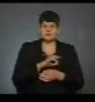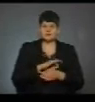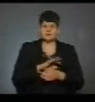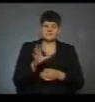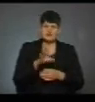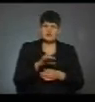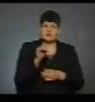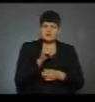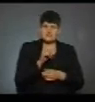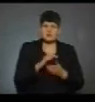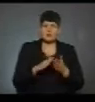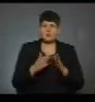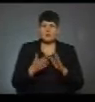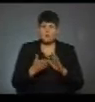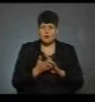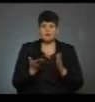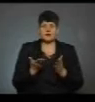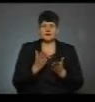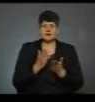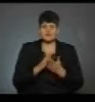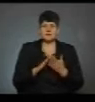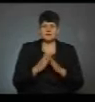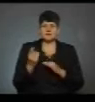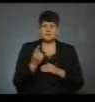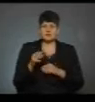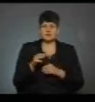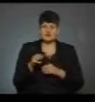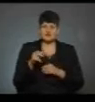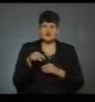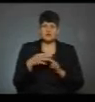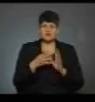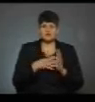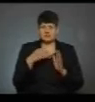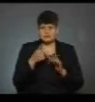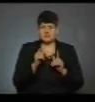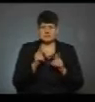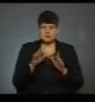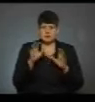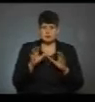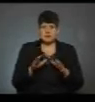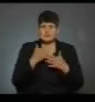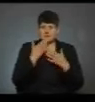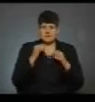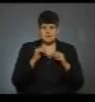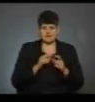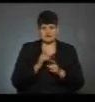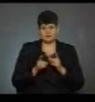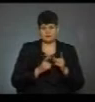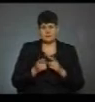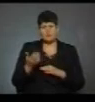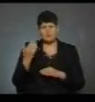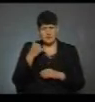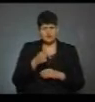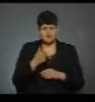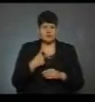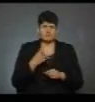ті умови, які діють станом на 1 травня 2019 року, і згідно з законом не маємо права їх змінювати. Тобто ми в попередні роки